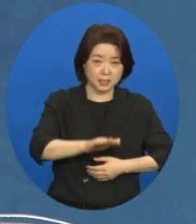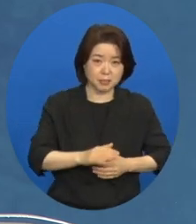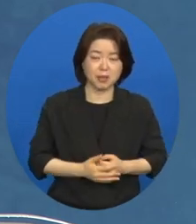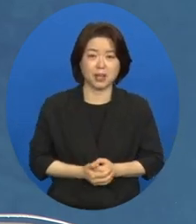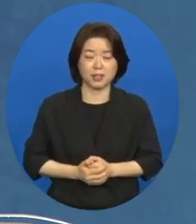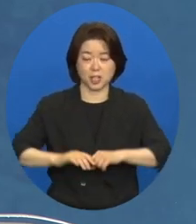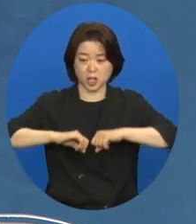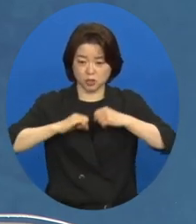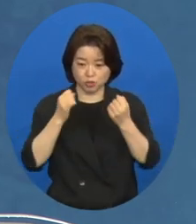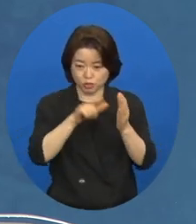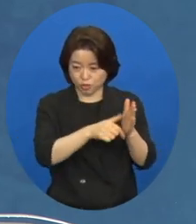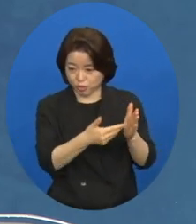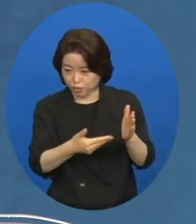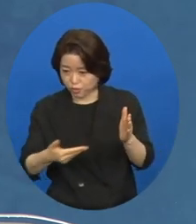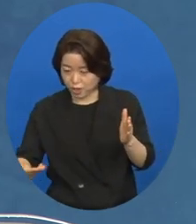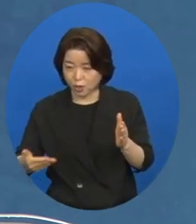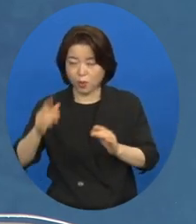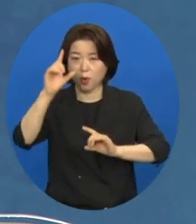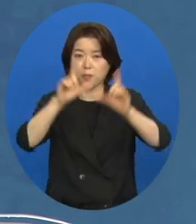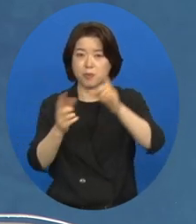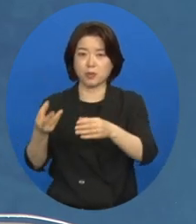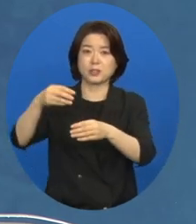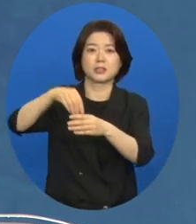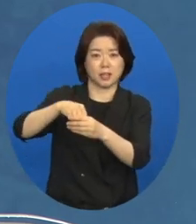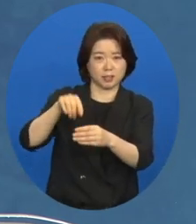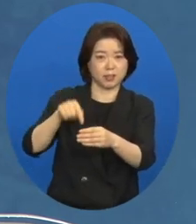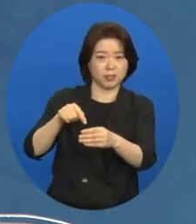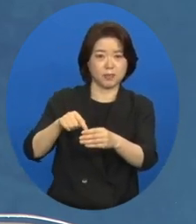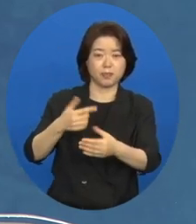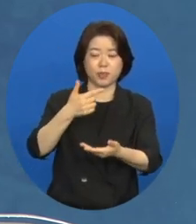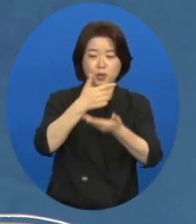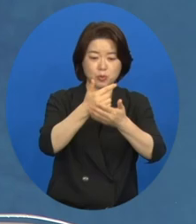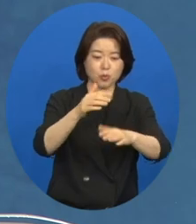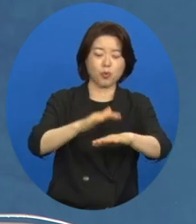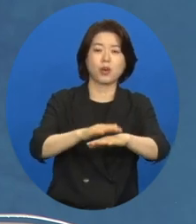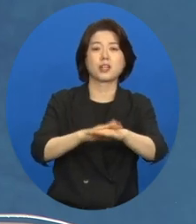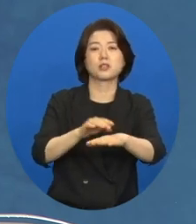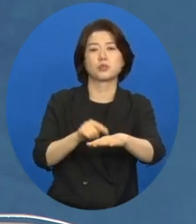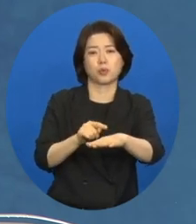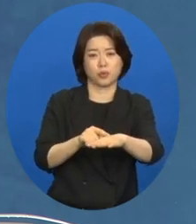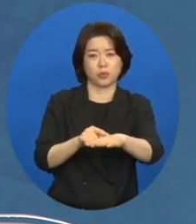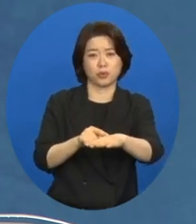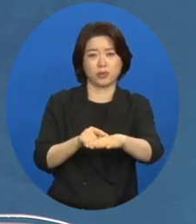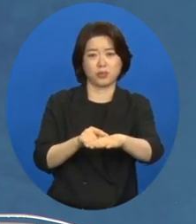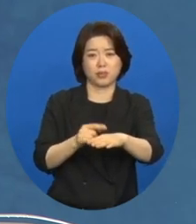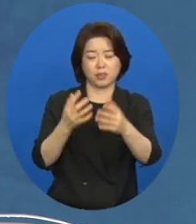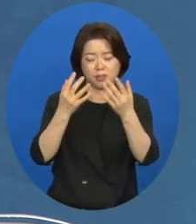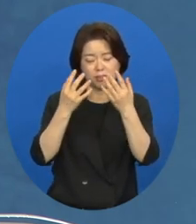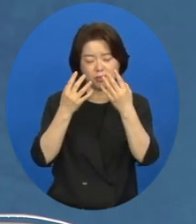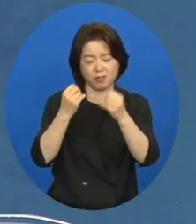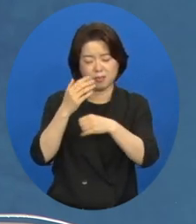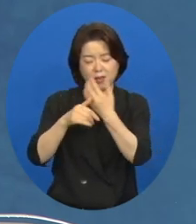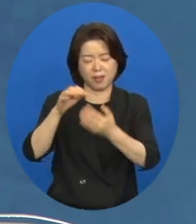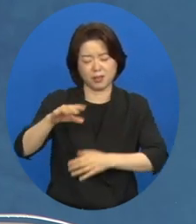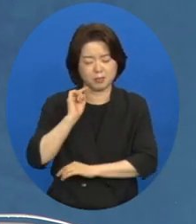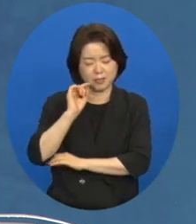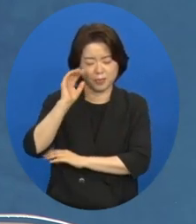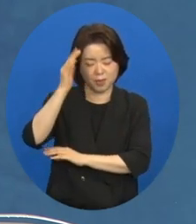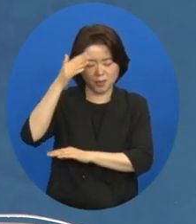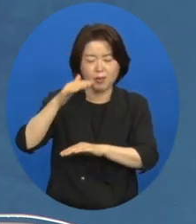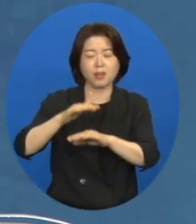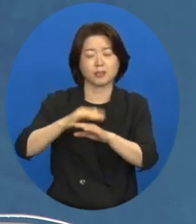순종의 세월에 흔적이 담겨 있는 그 노아의 손은 얼마나 하나님 앞에 영광스러운